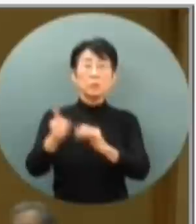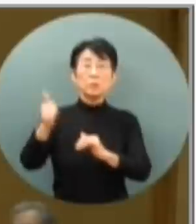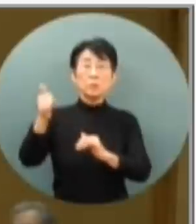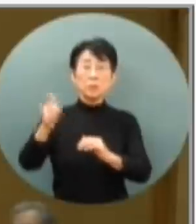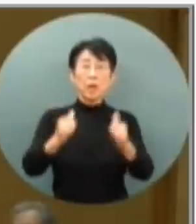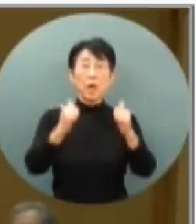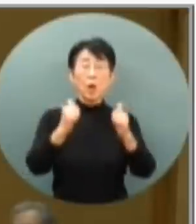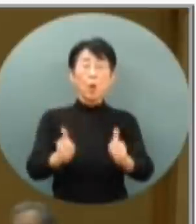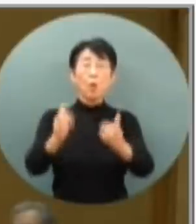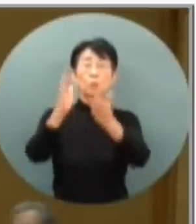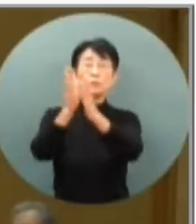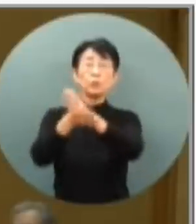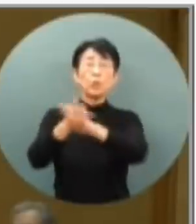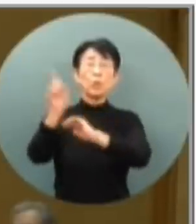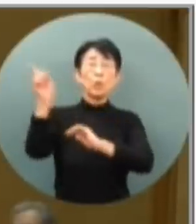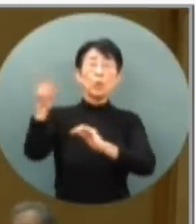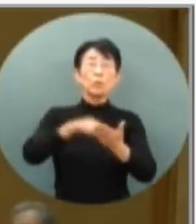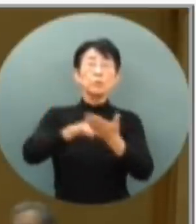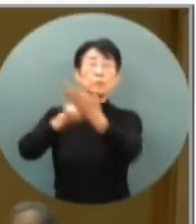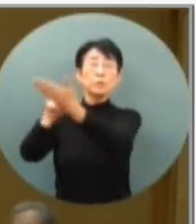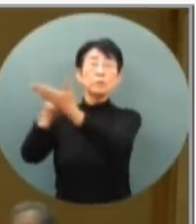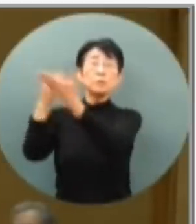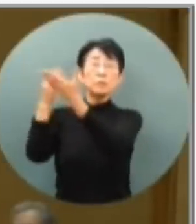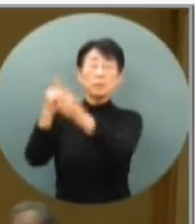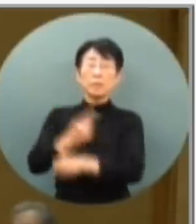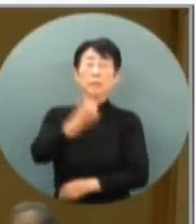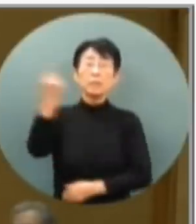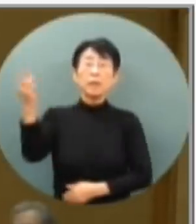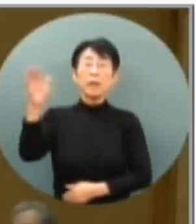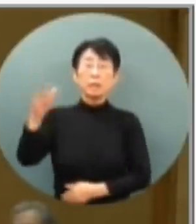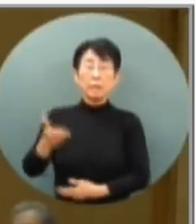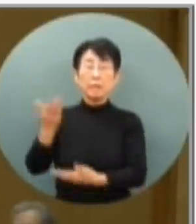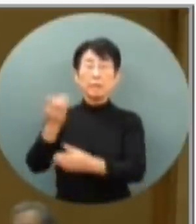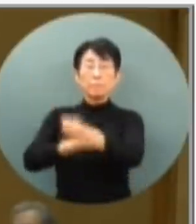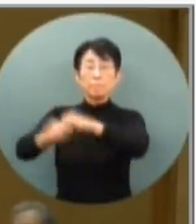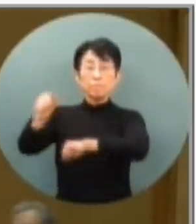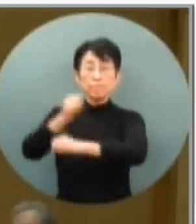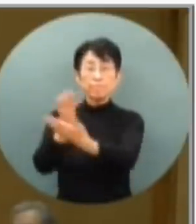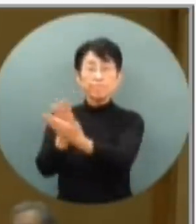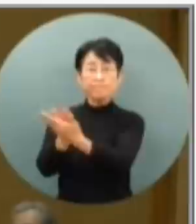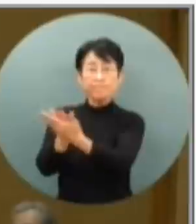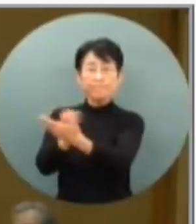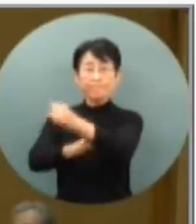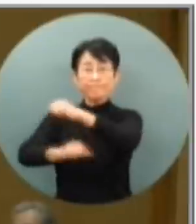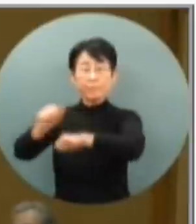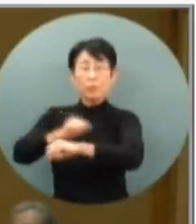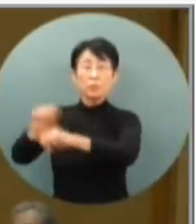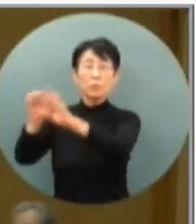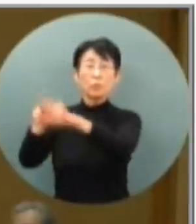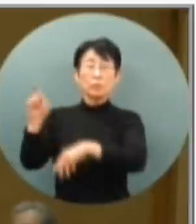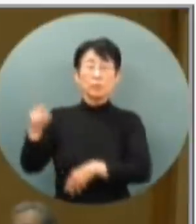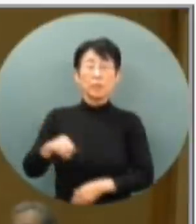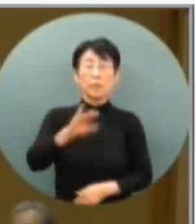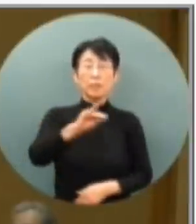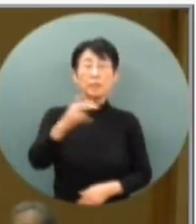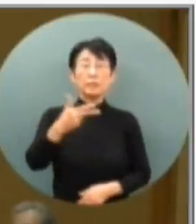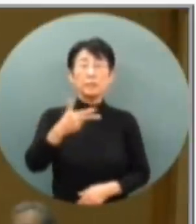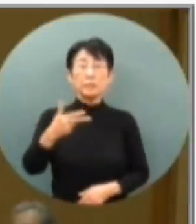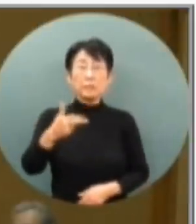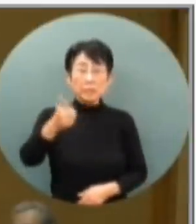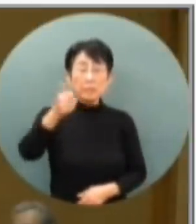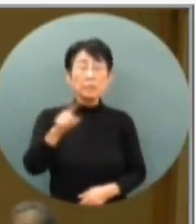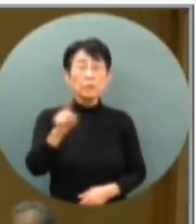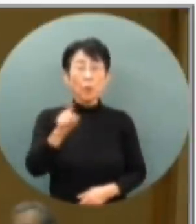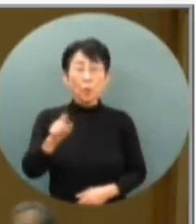出向いてこれらの問題について要請行動を行っています。まあ、知事に同行しろということではありません